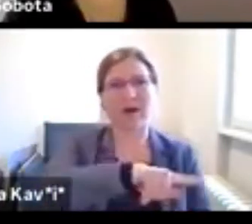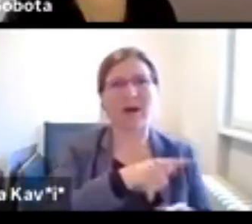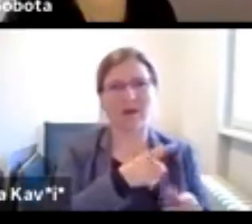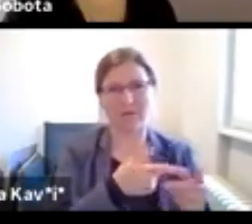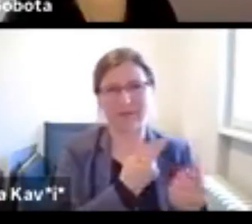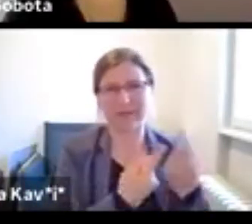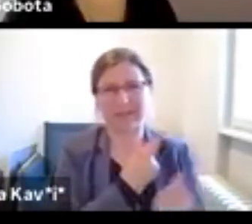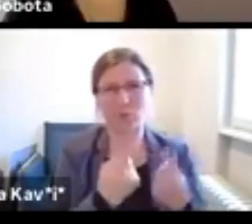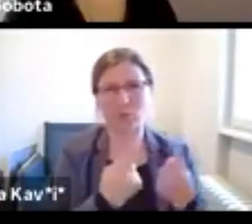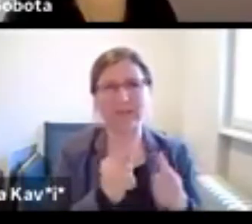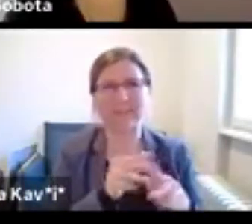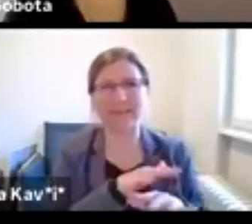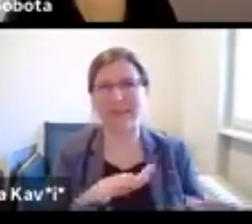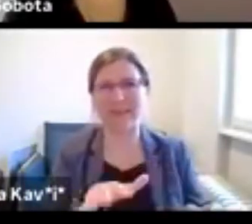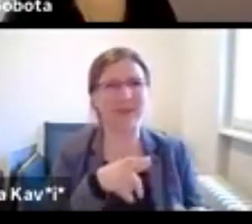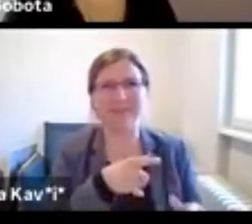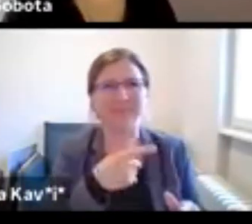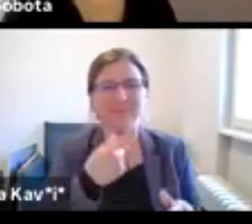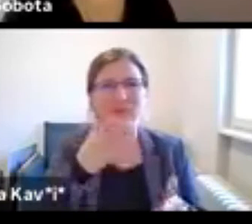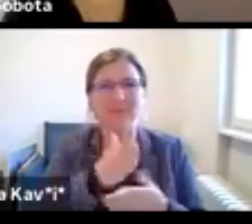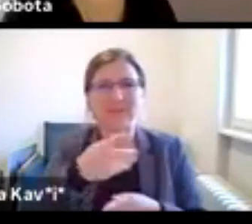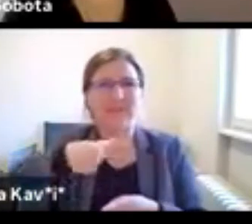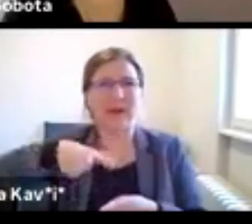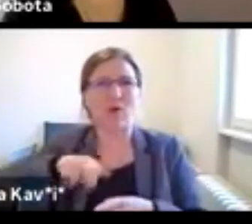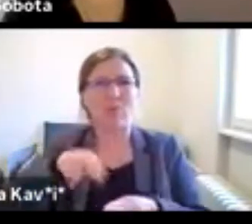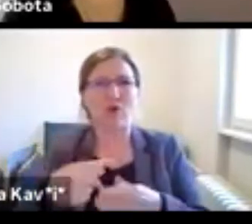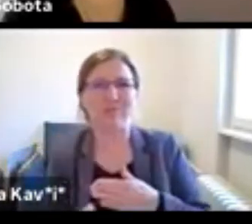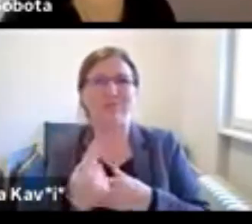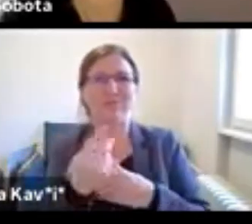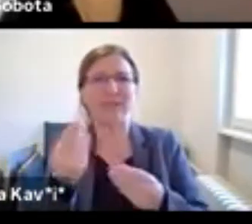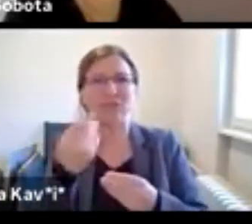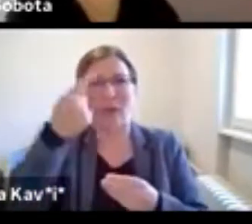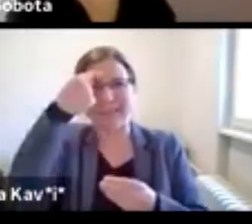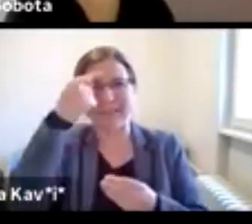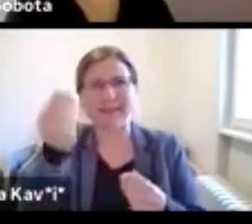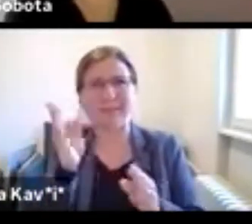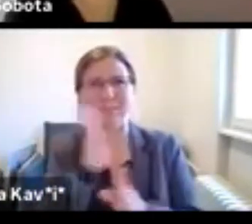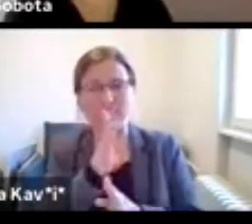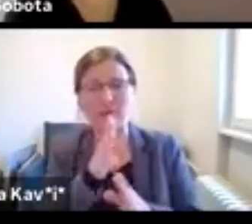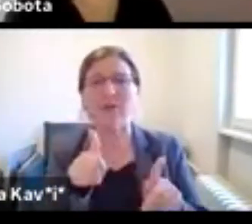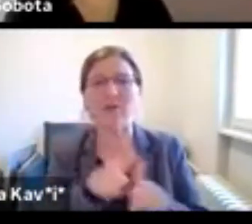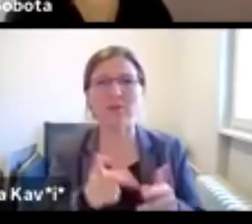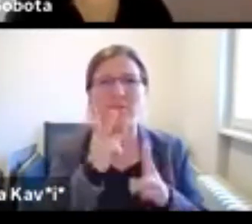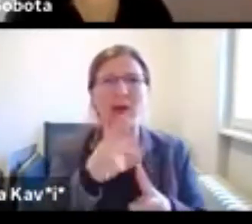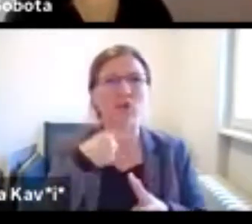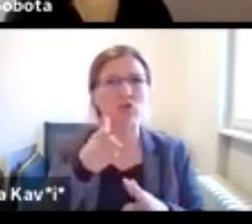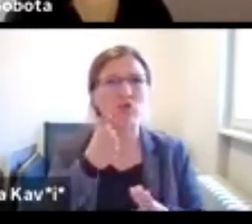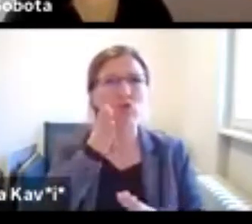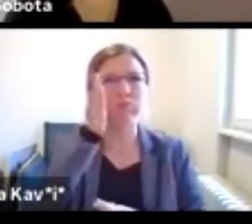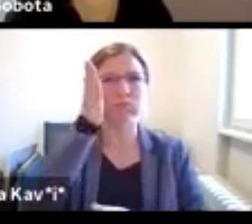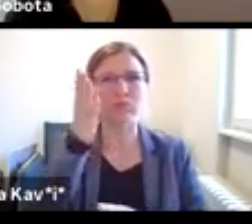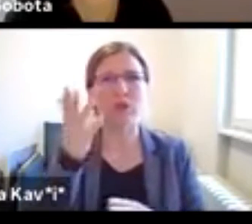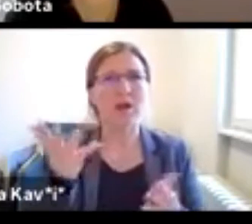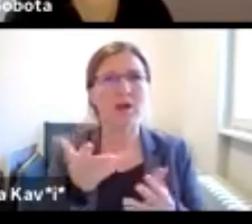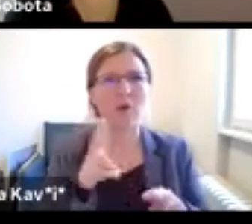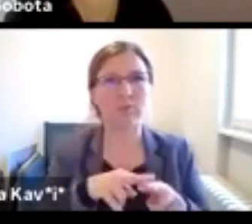zdravlje, ali ono što je na početku bitno naglasiti da zapravo kakav utjecaj će pandemija imati na osobu, zapravo ovisi